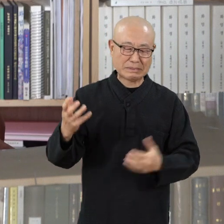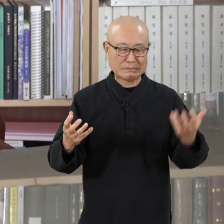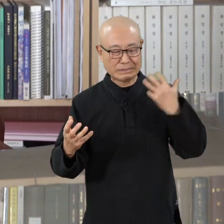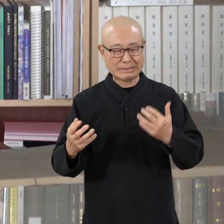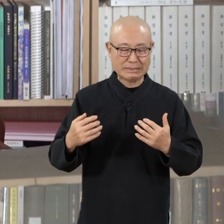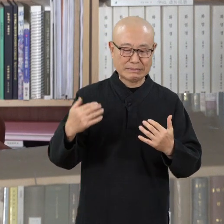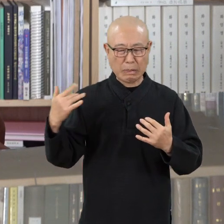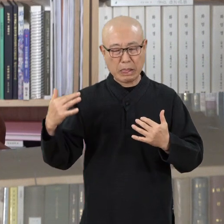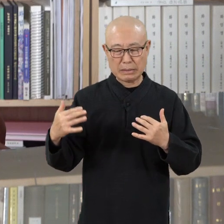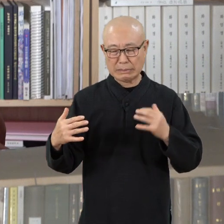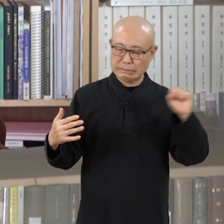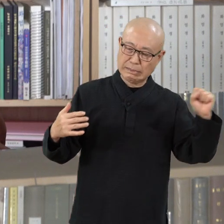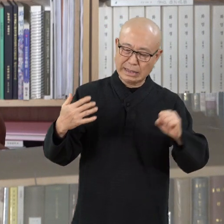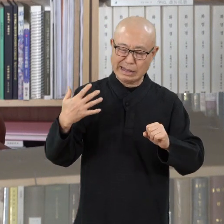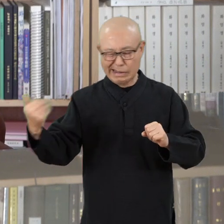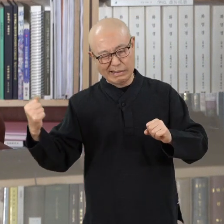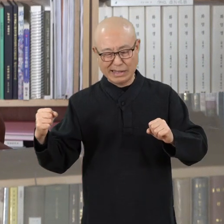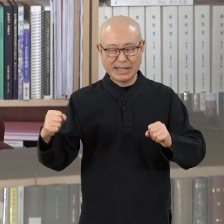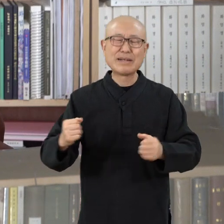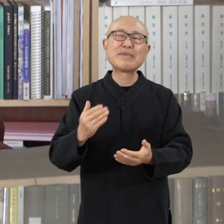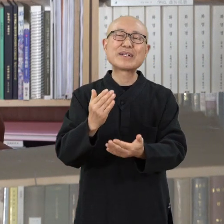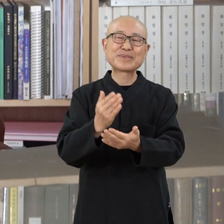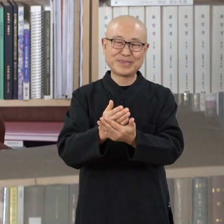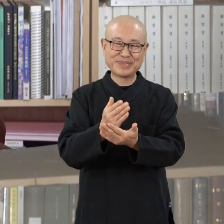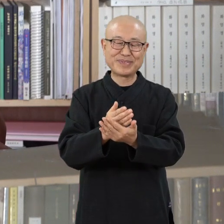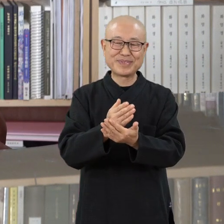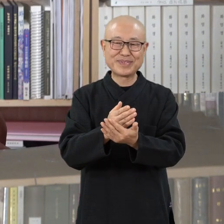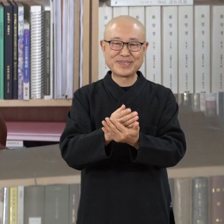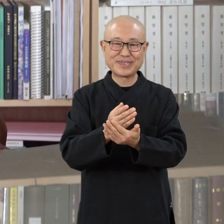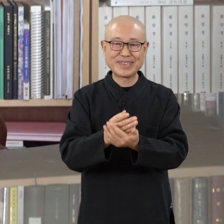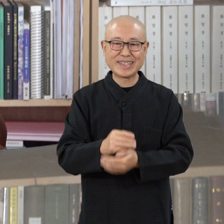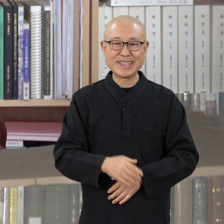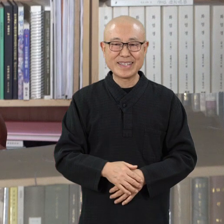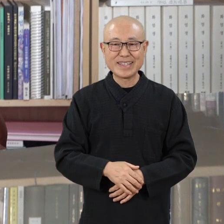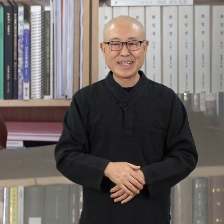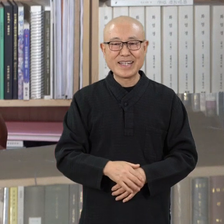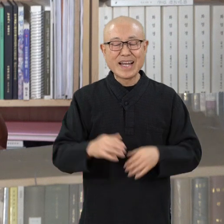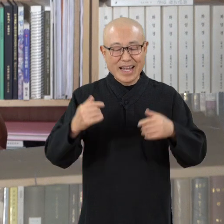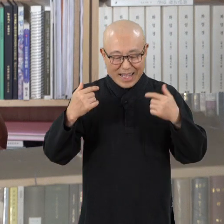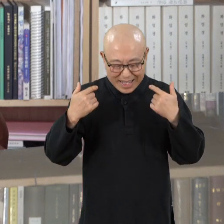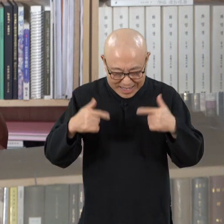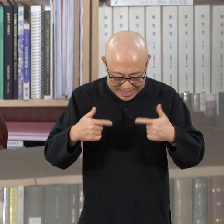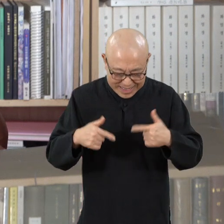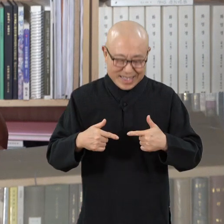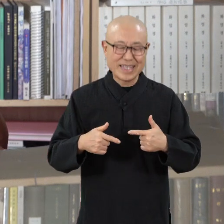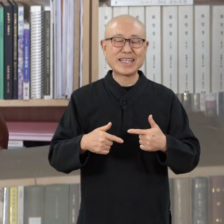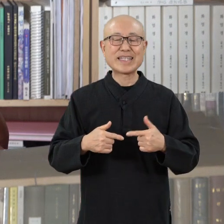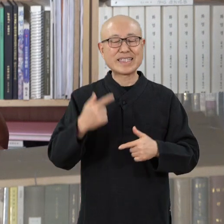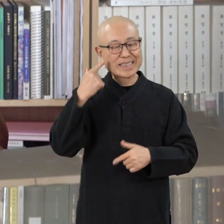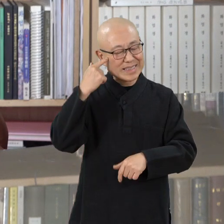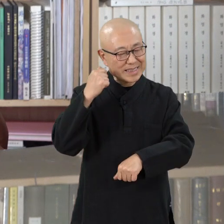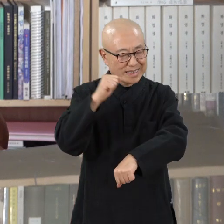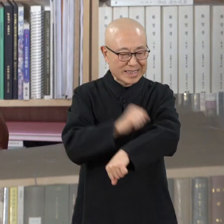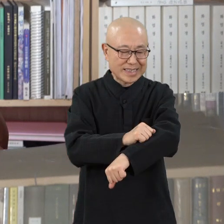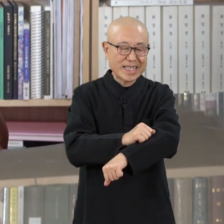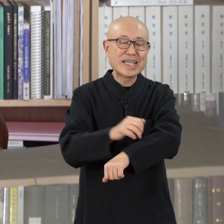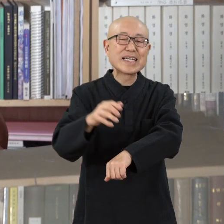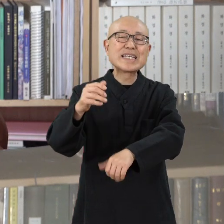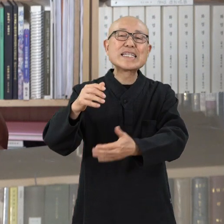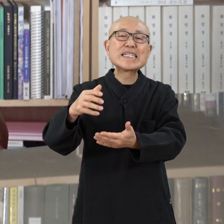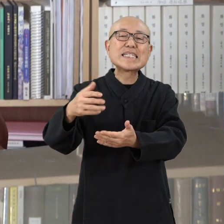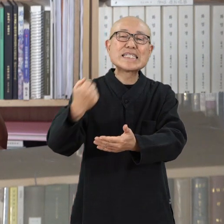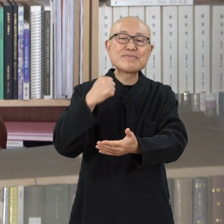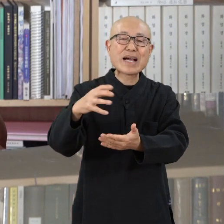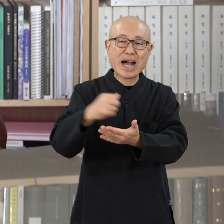휩싸여서 그냥 쓰러져 버리는 그런 삶이 아니라 언제든지 지혜의 힘으로 자기를